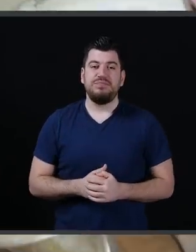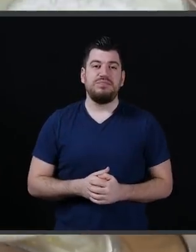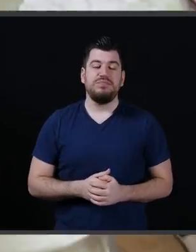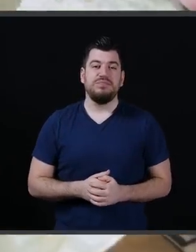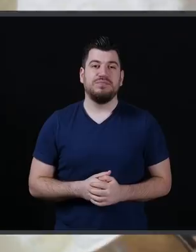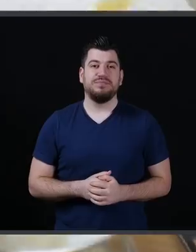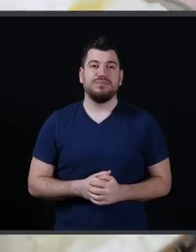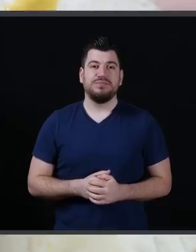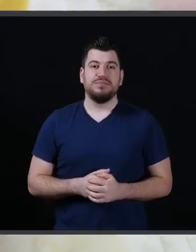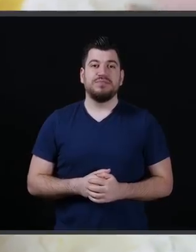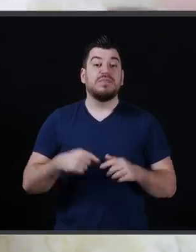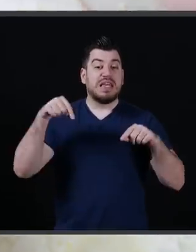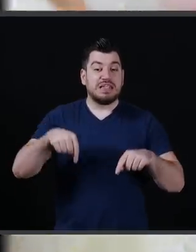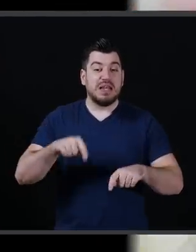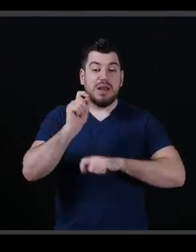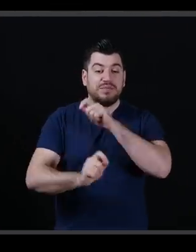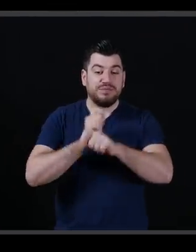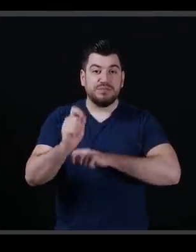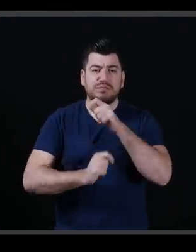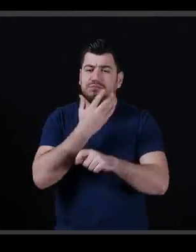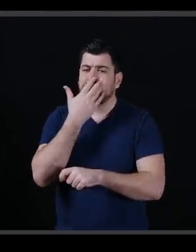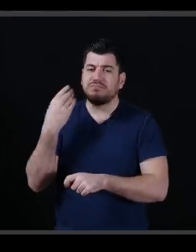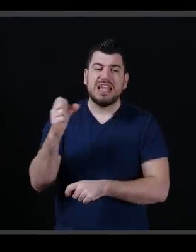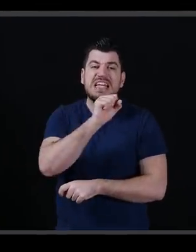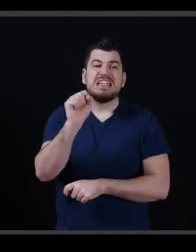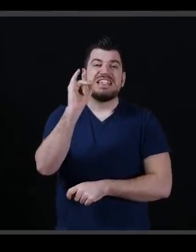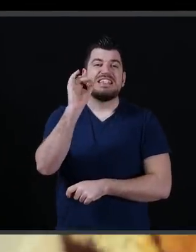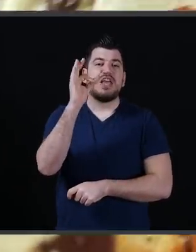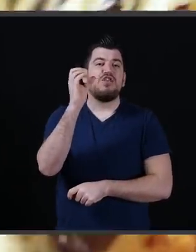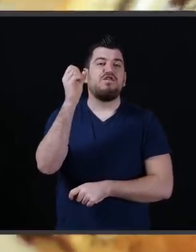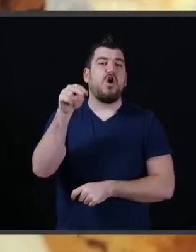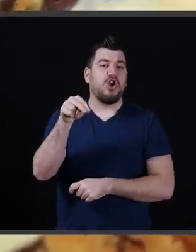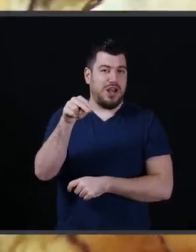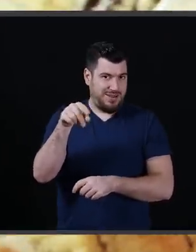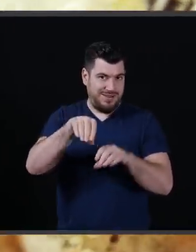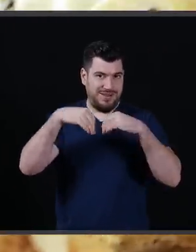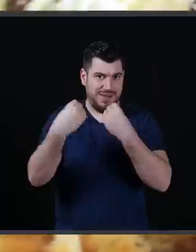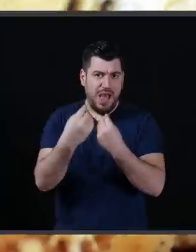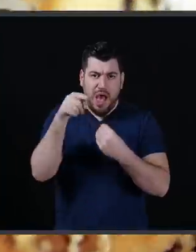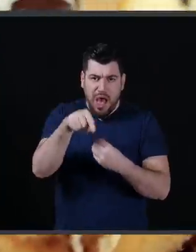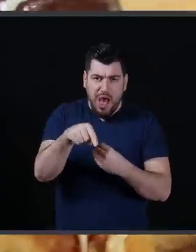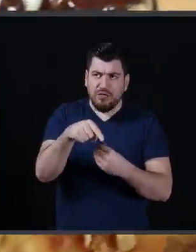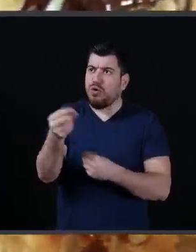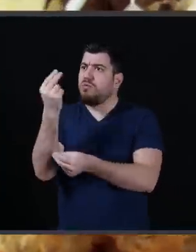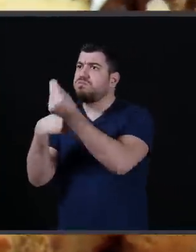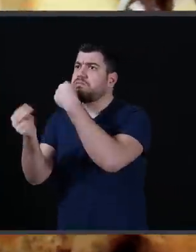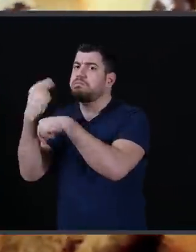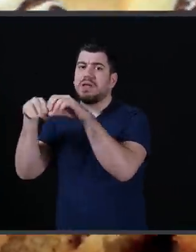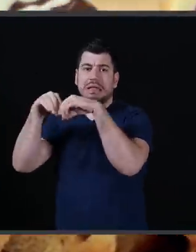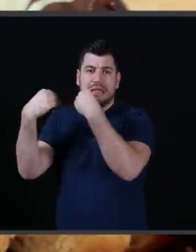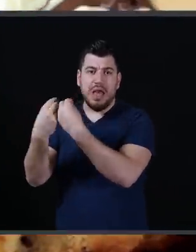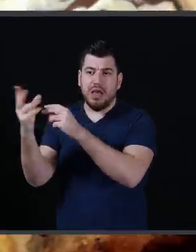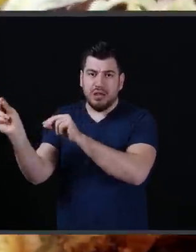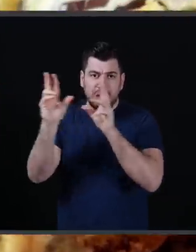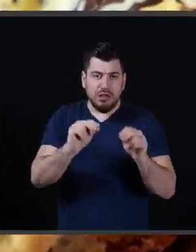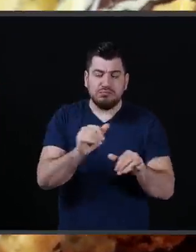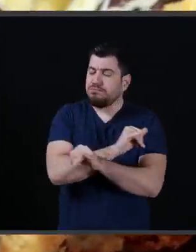Σήμερα θα ετοιμάζουμε ένα υπέροχο σιφόν κέικ Δεν έχει καμία σχέση με οτιδήποτε έχετε δοκιμάσει Γιατί είναι με διαφορά ο